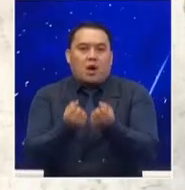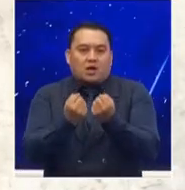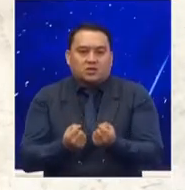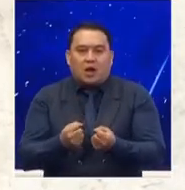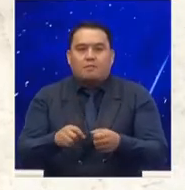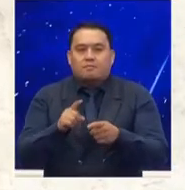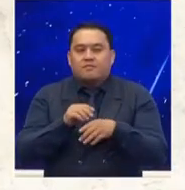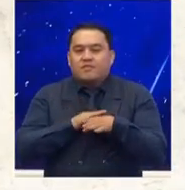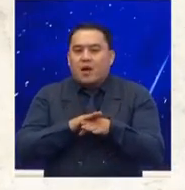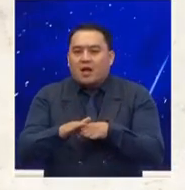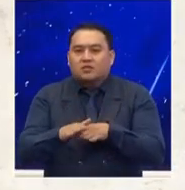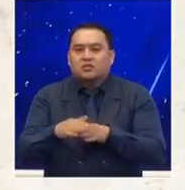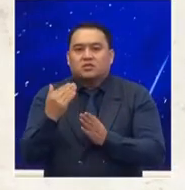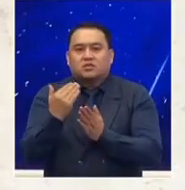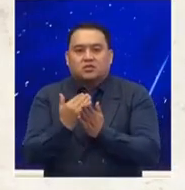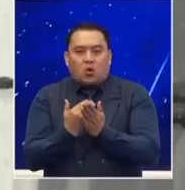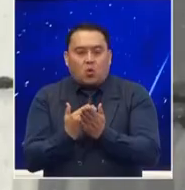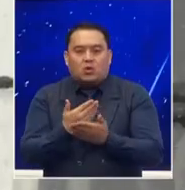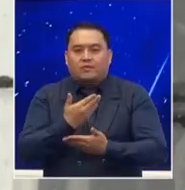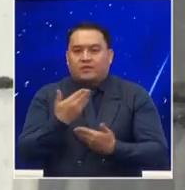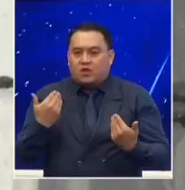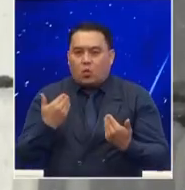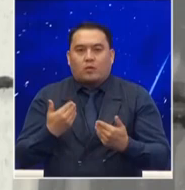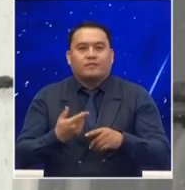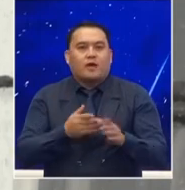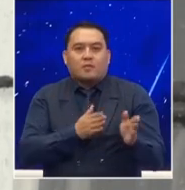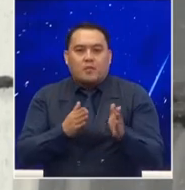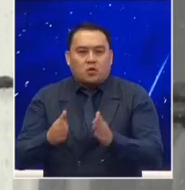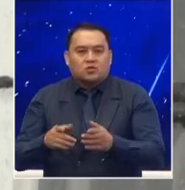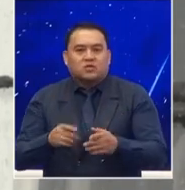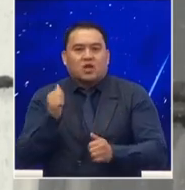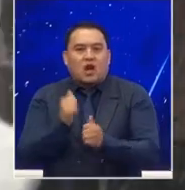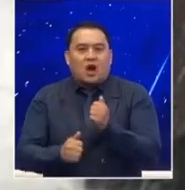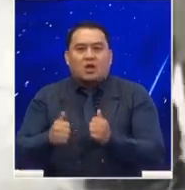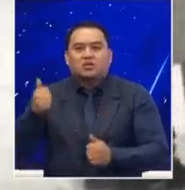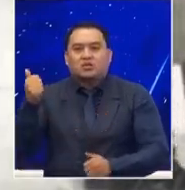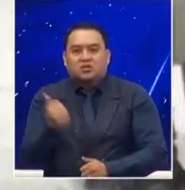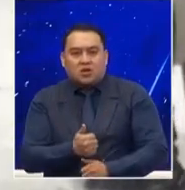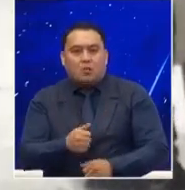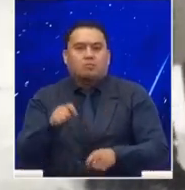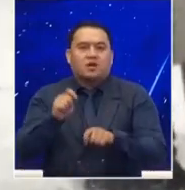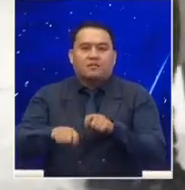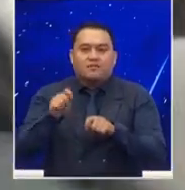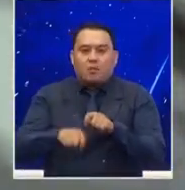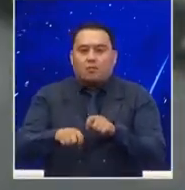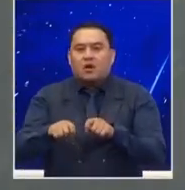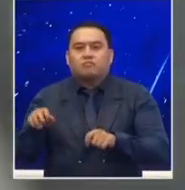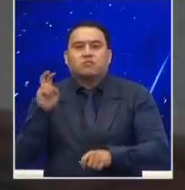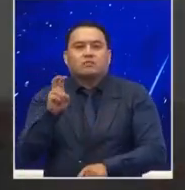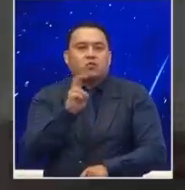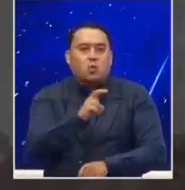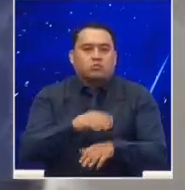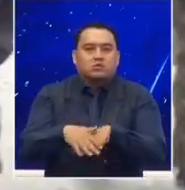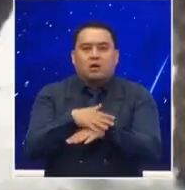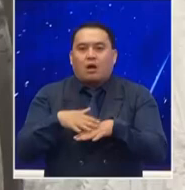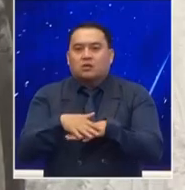спасателей проводилась не на должном уровне. В связи с этим они на еженедельной основе проводят рейды по местам